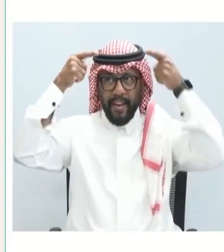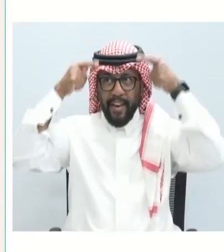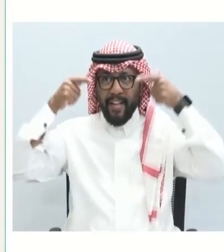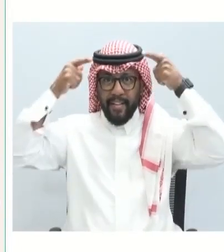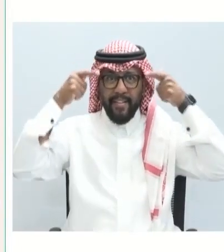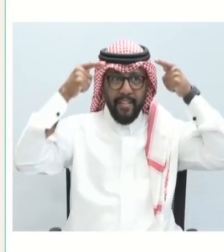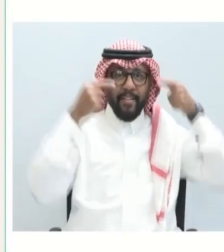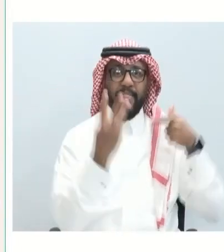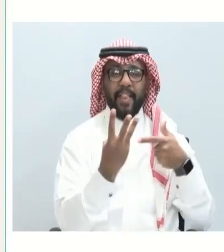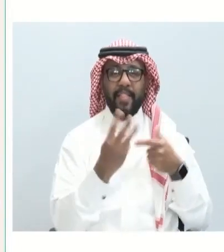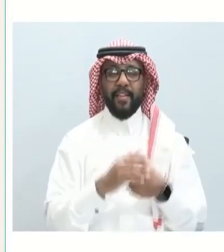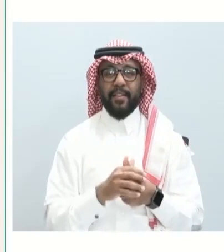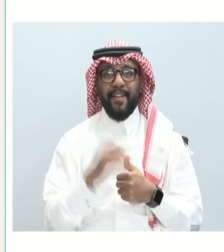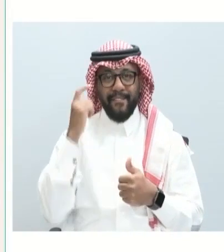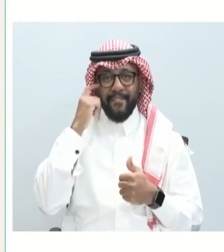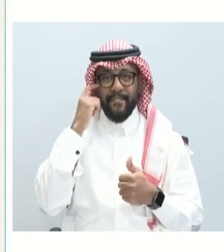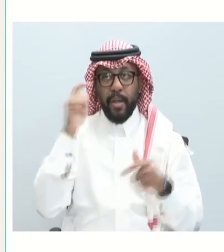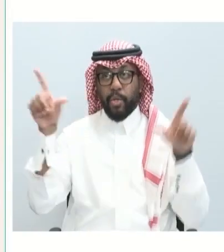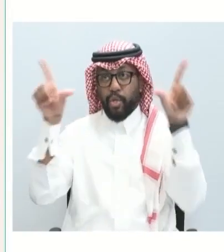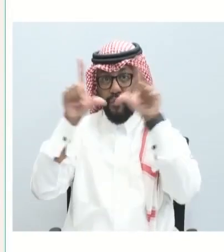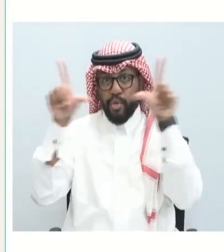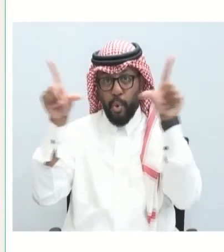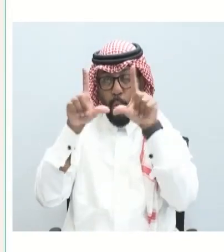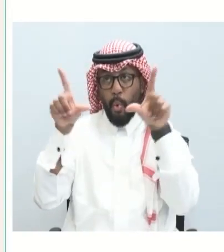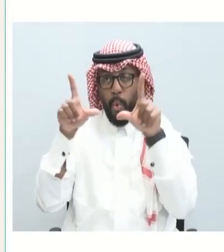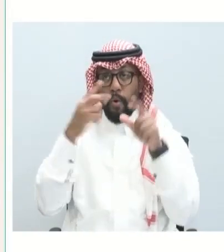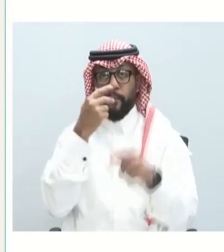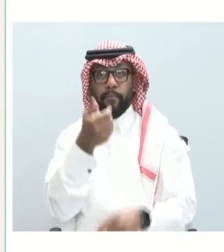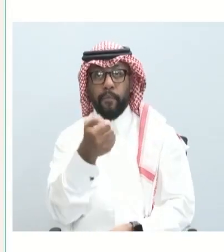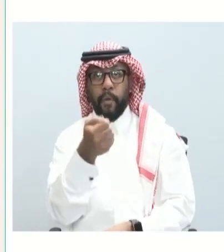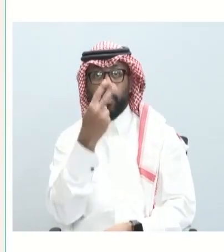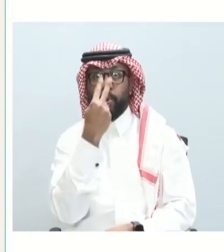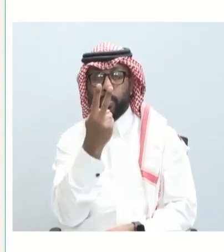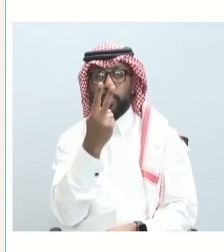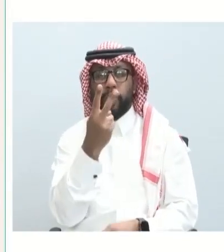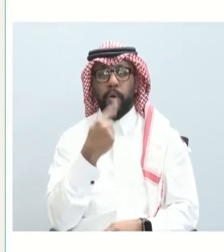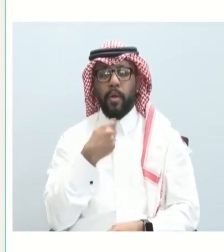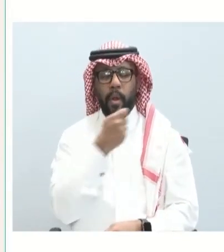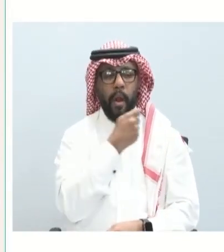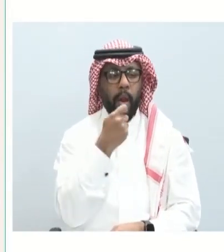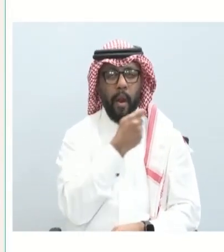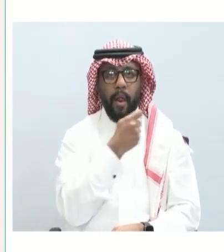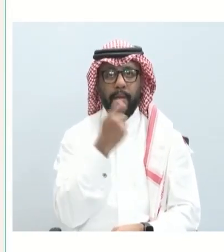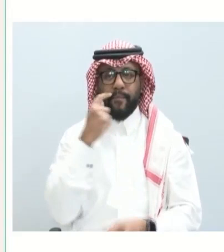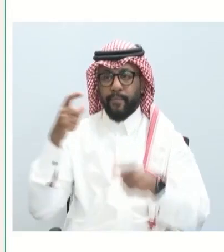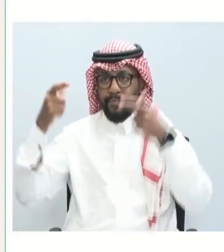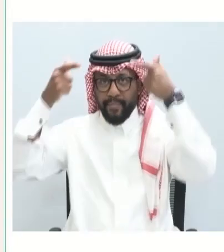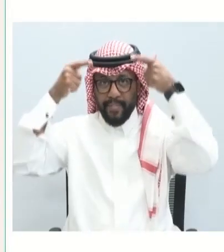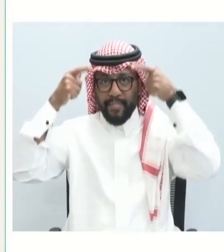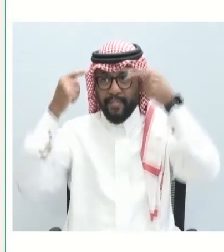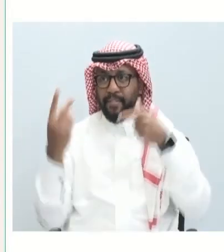نقرا بتمعن في احد البرامج المسابقات التلفازيه كان امام المذيع ثلاث قبعات